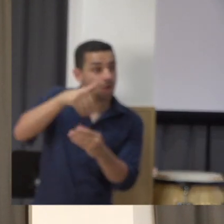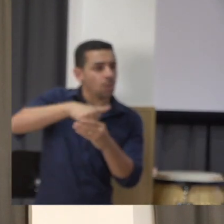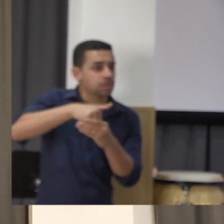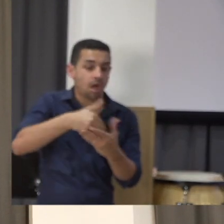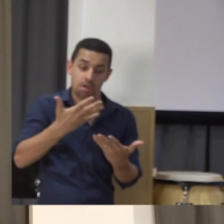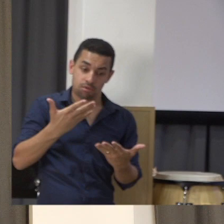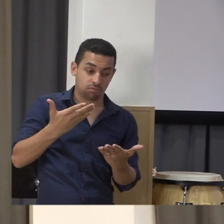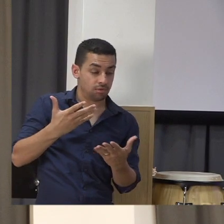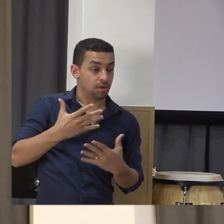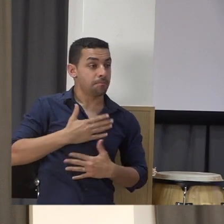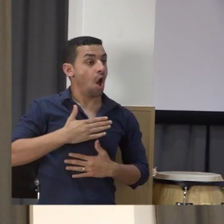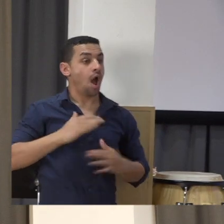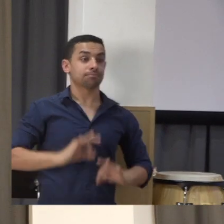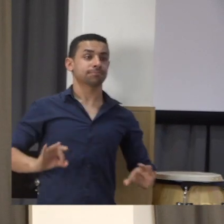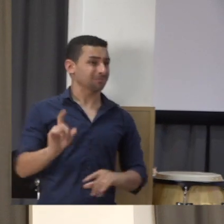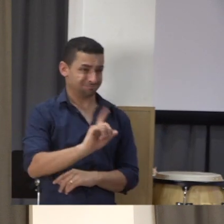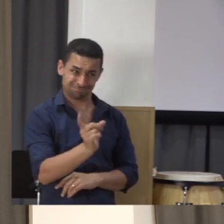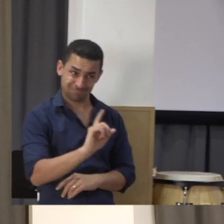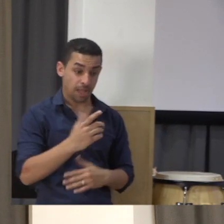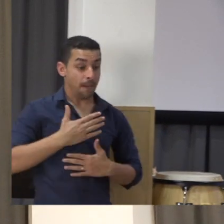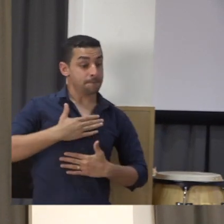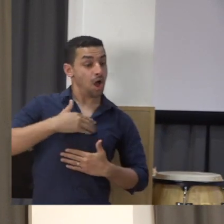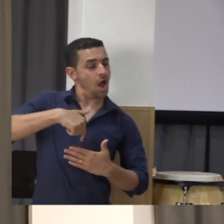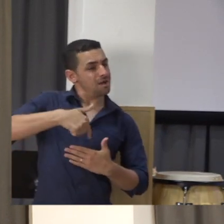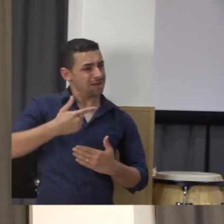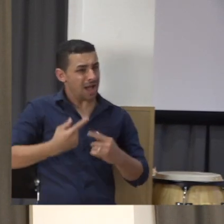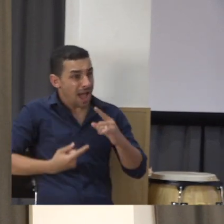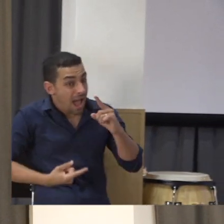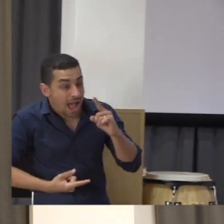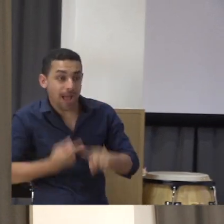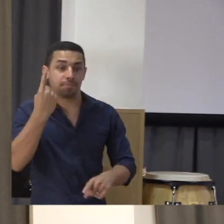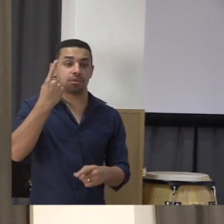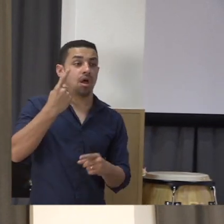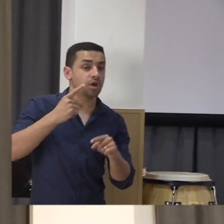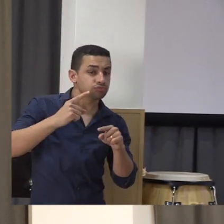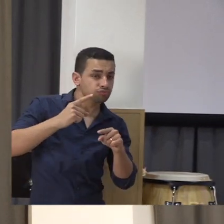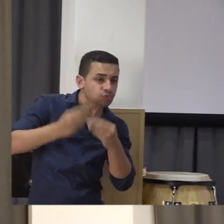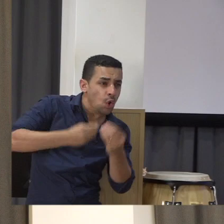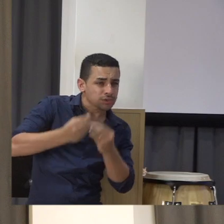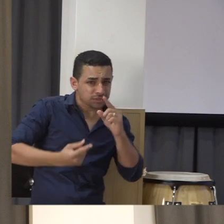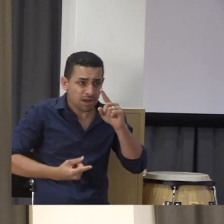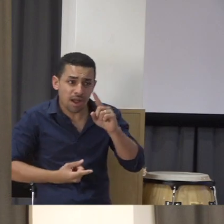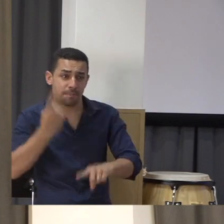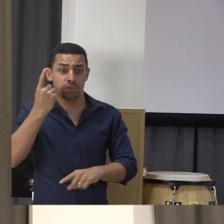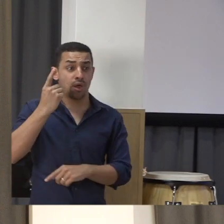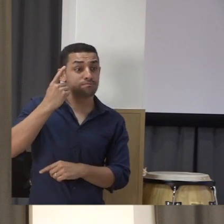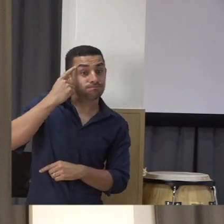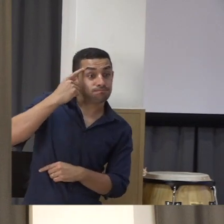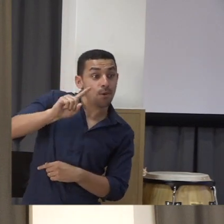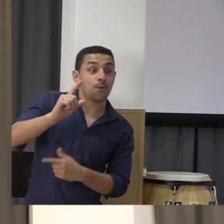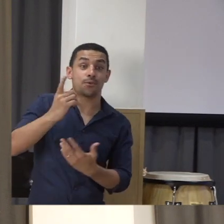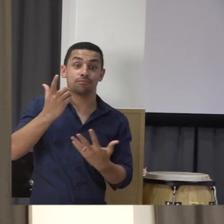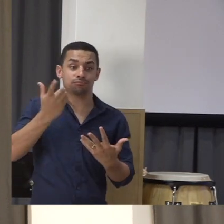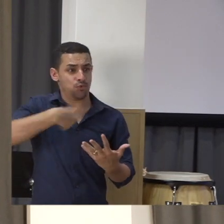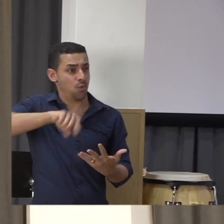la peur. La peur est un élément important, un élément indispensable qui montre justement